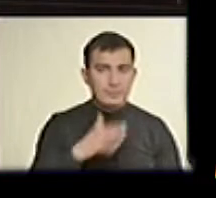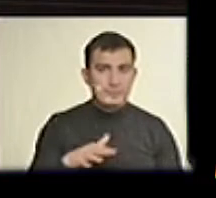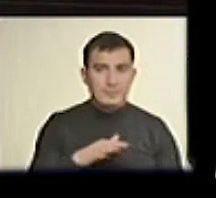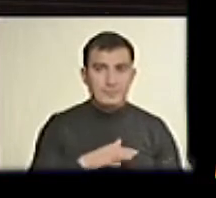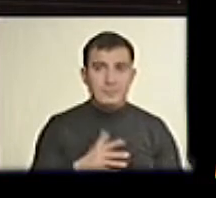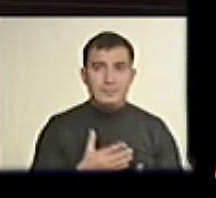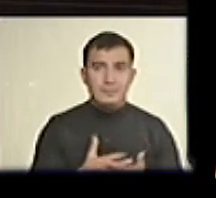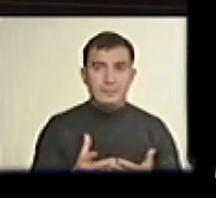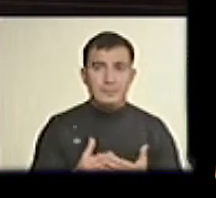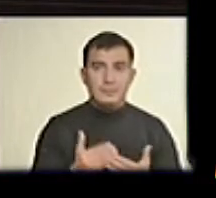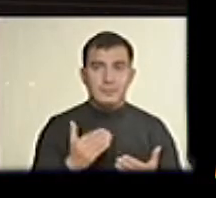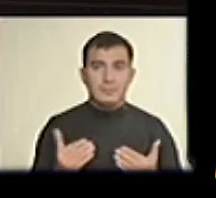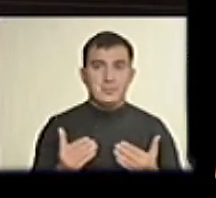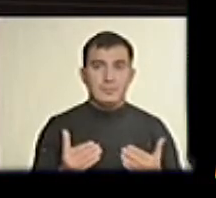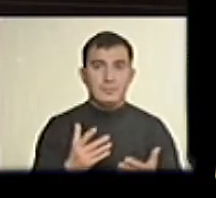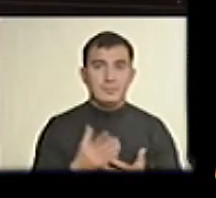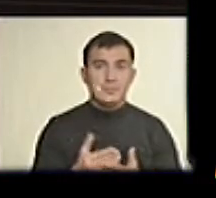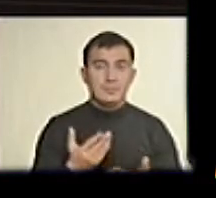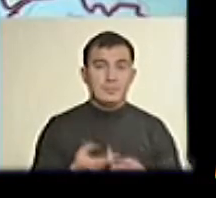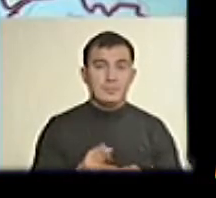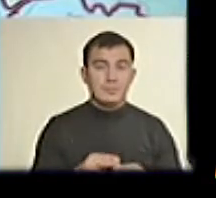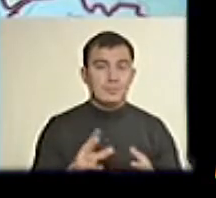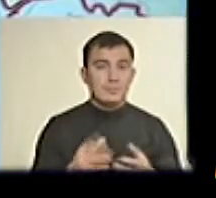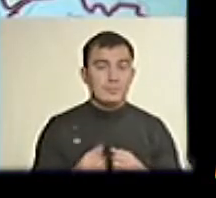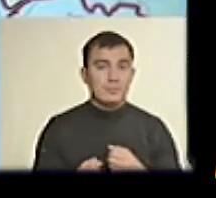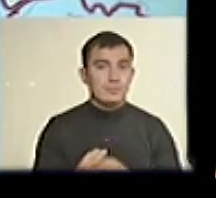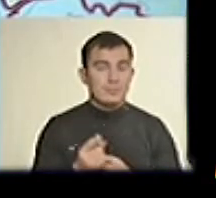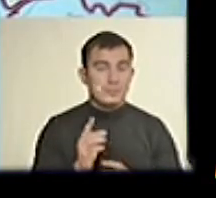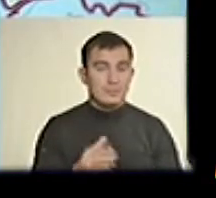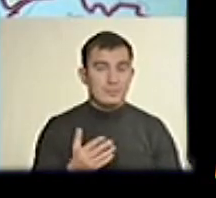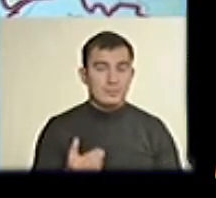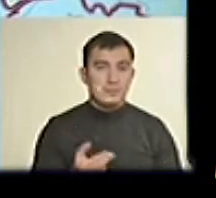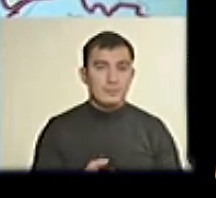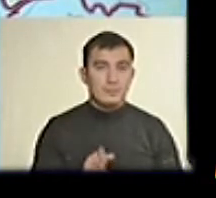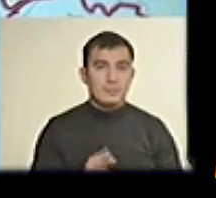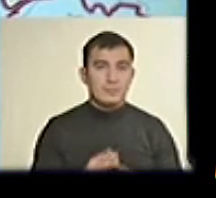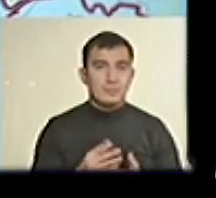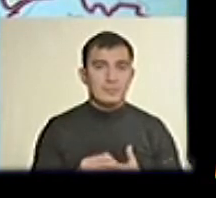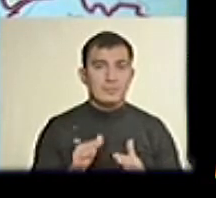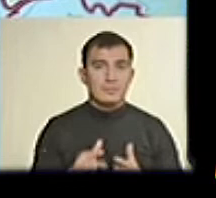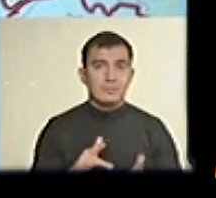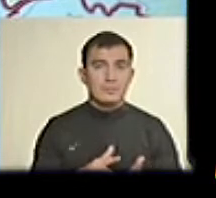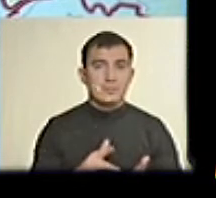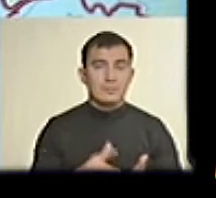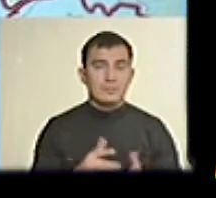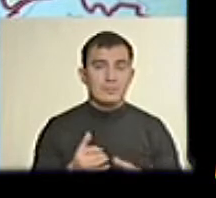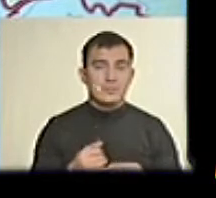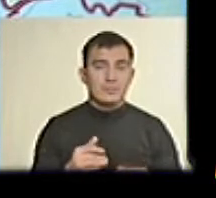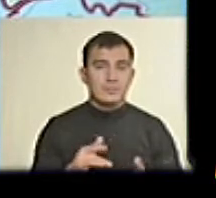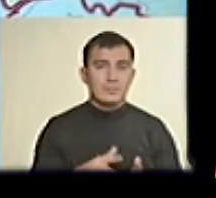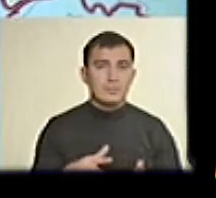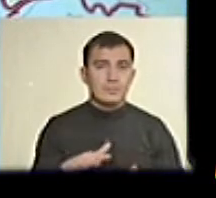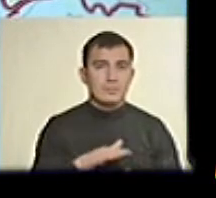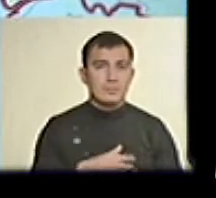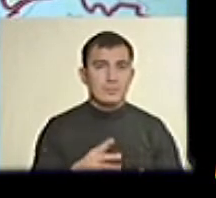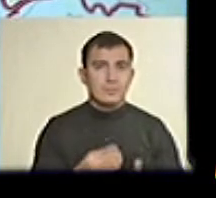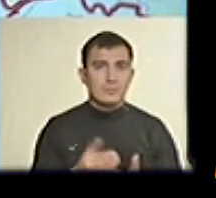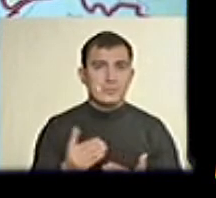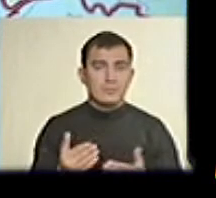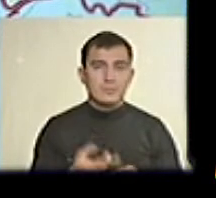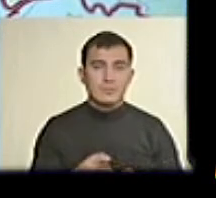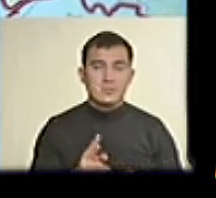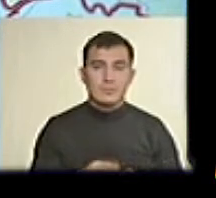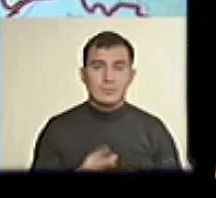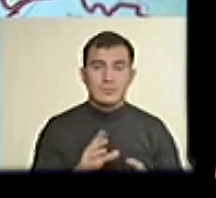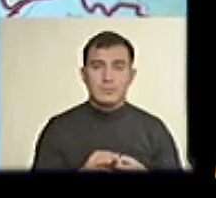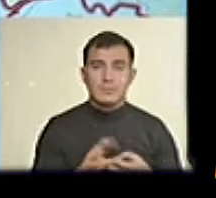Buxoro amirligiga kirib kelishni boshlaydigan bo'lsa, albatta Rossiyaning O'rta Osiyodagi asosiy